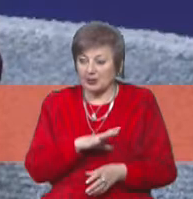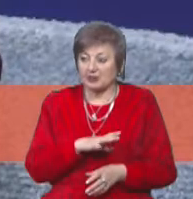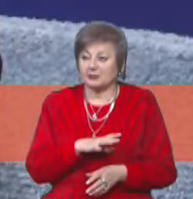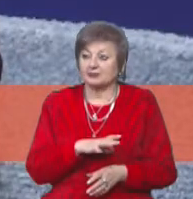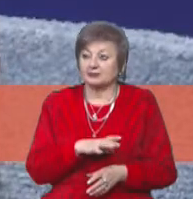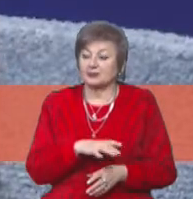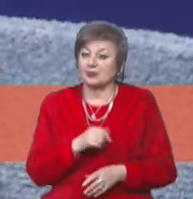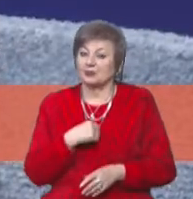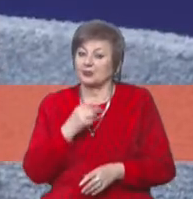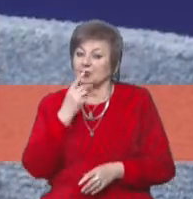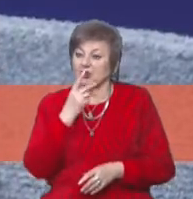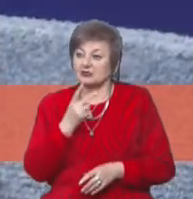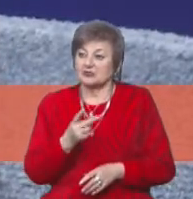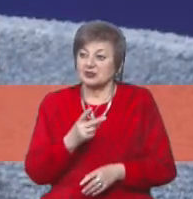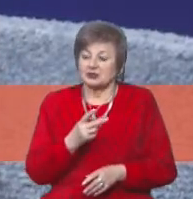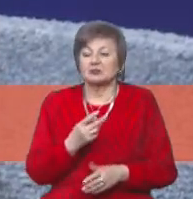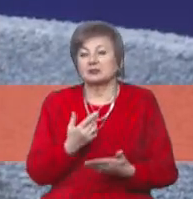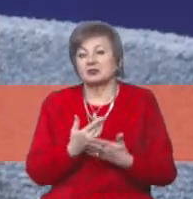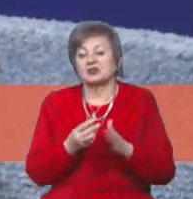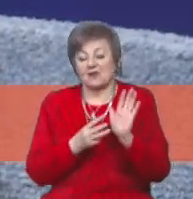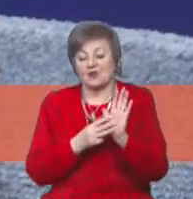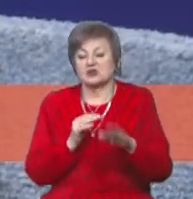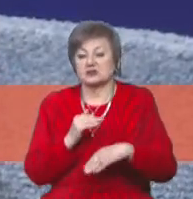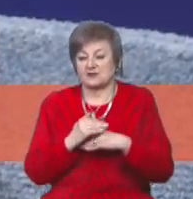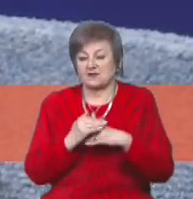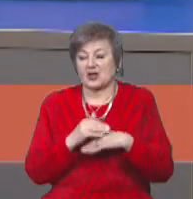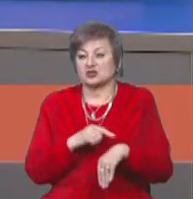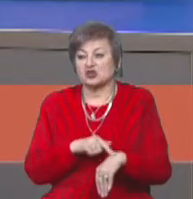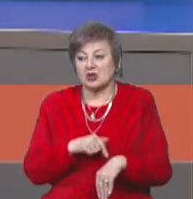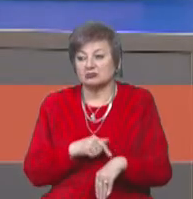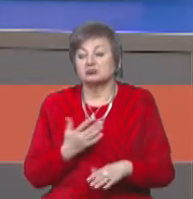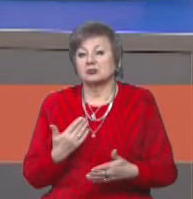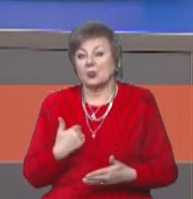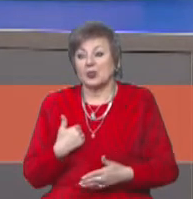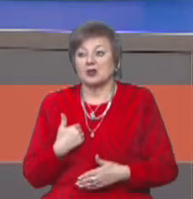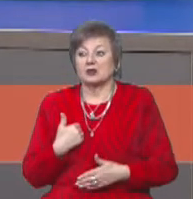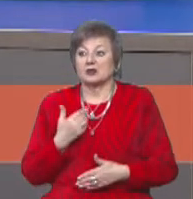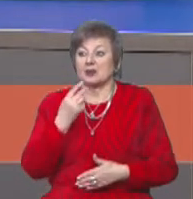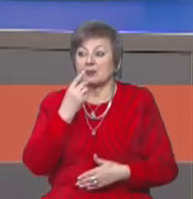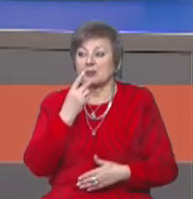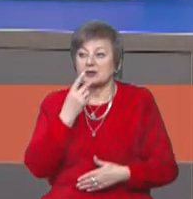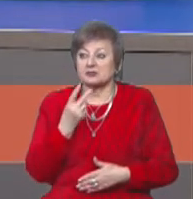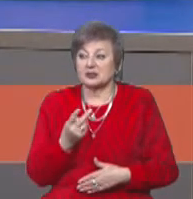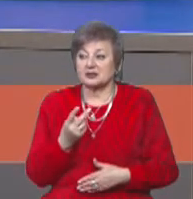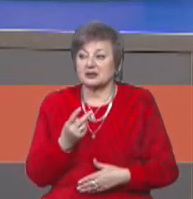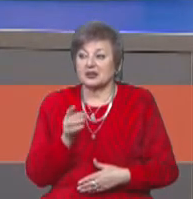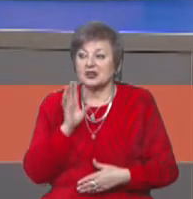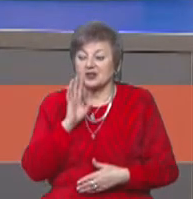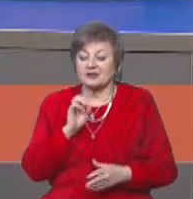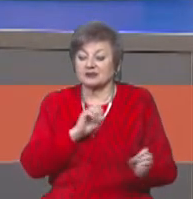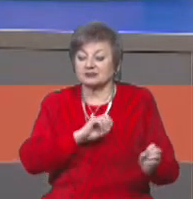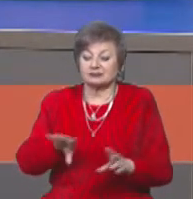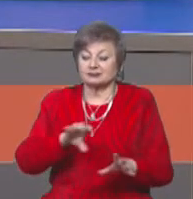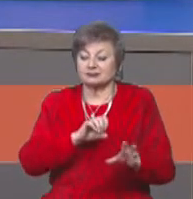да? Да, где-то около 8 вечера они приехали, и когда другие девочки начали